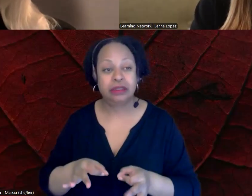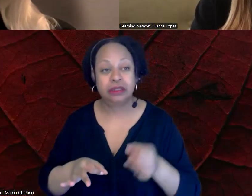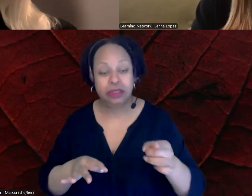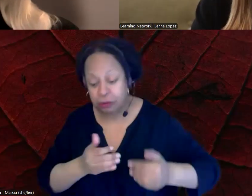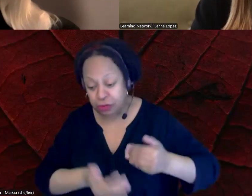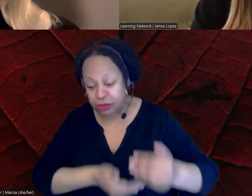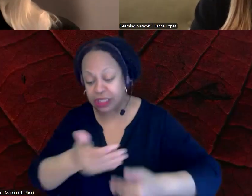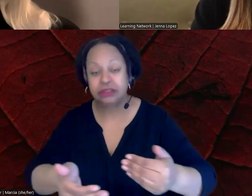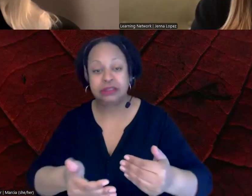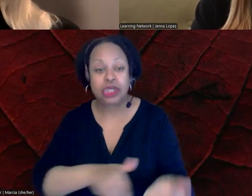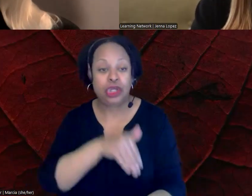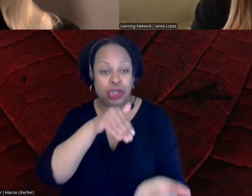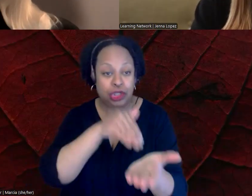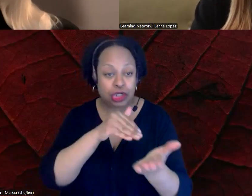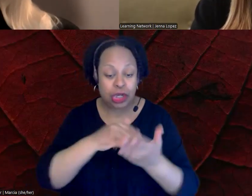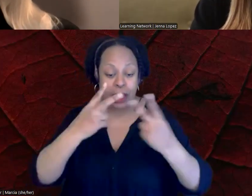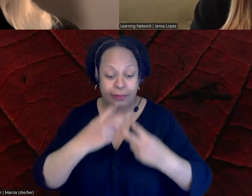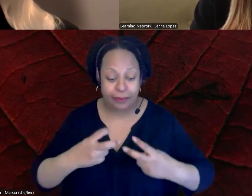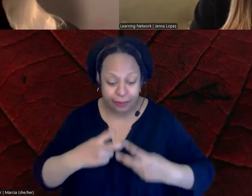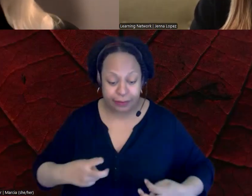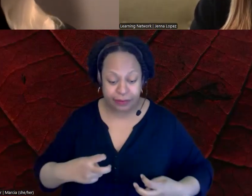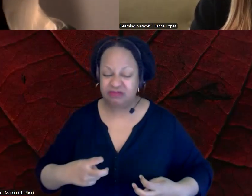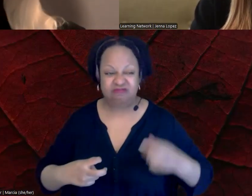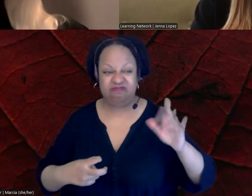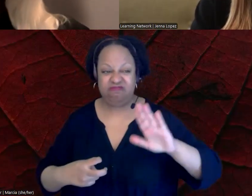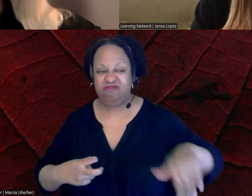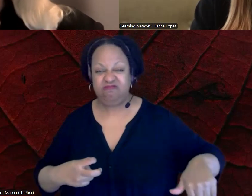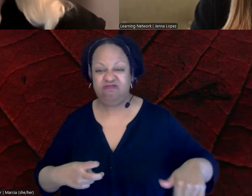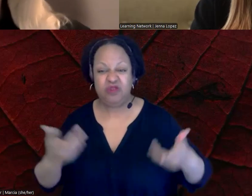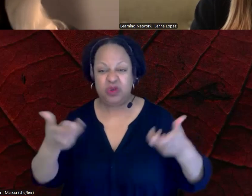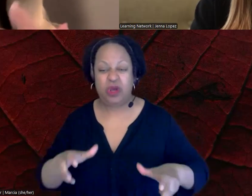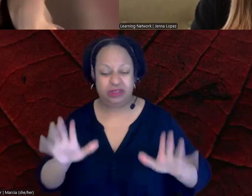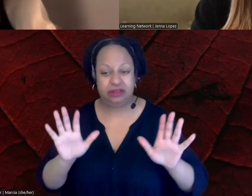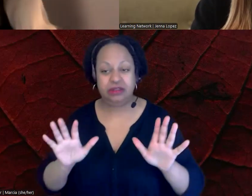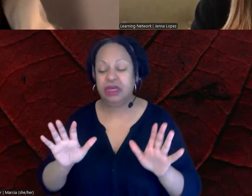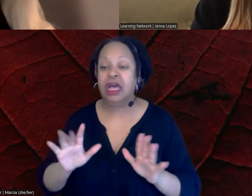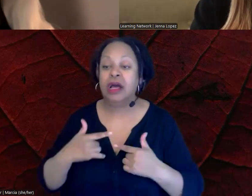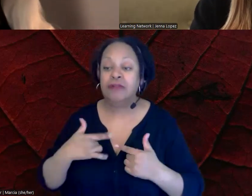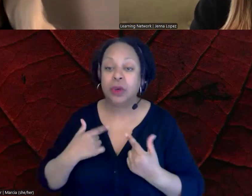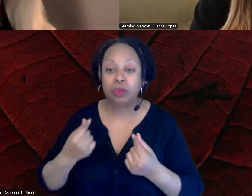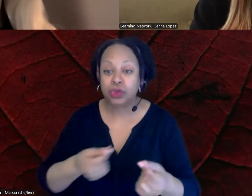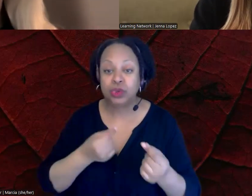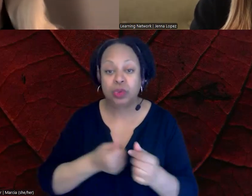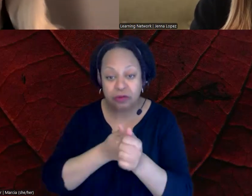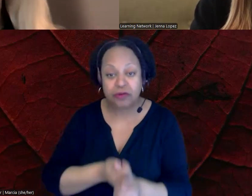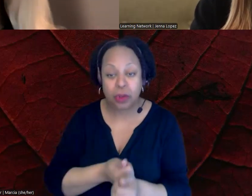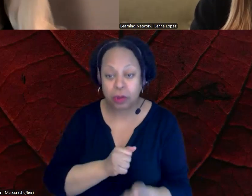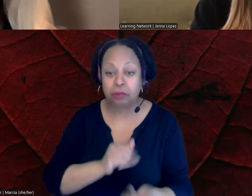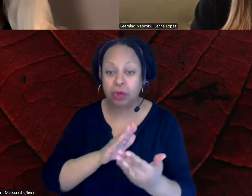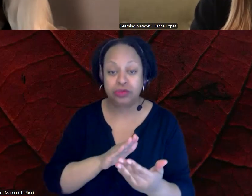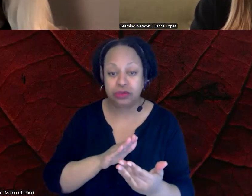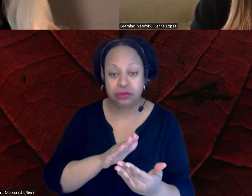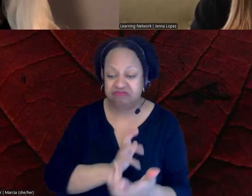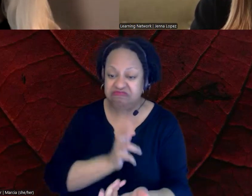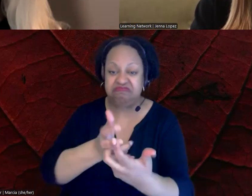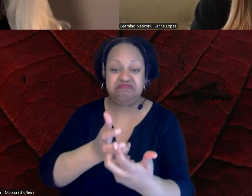décident de ne pas adhérer à ce processus de diagnostic. Mais je crois qu'on pourrait faire ça et on pourrait offrir